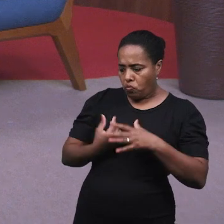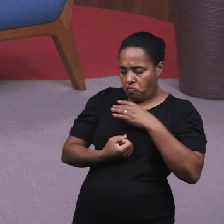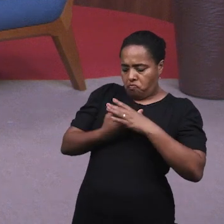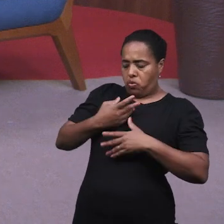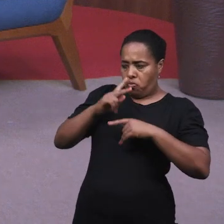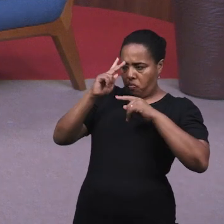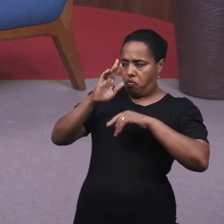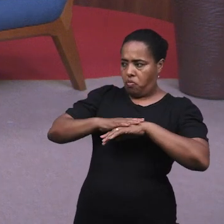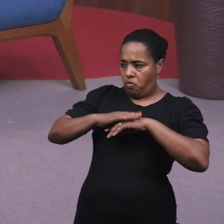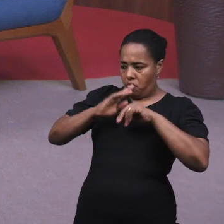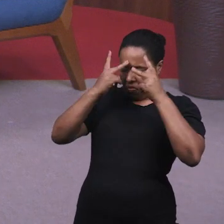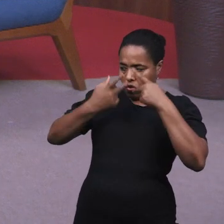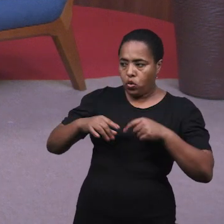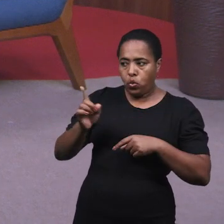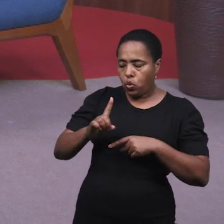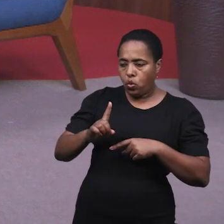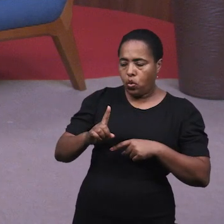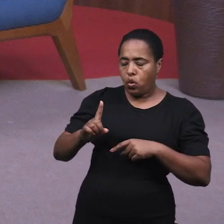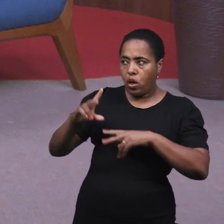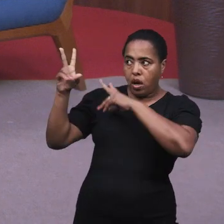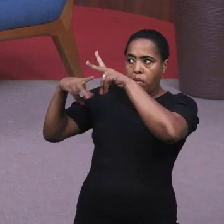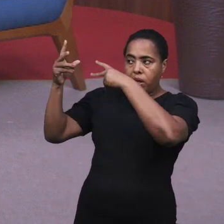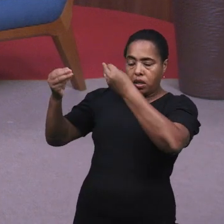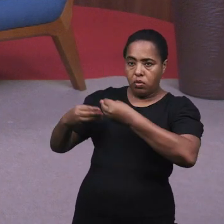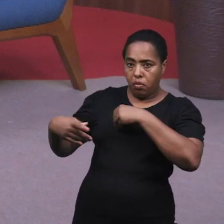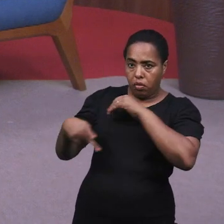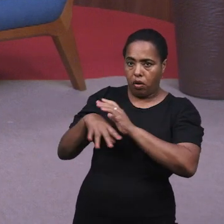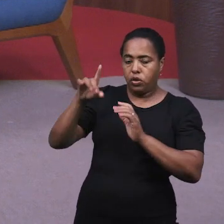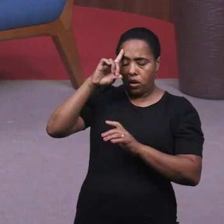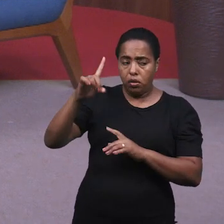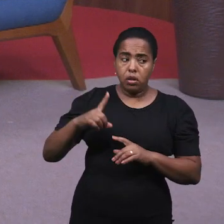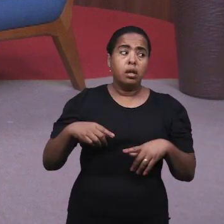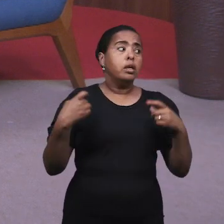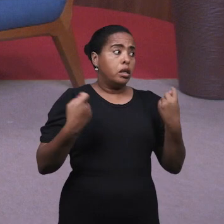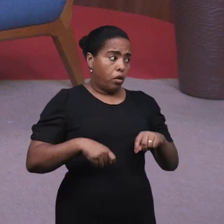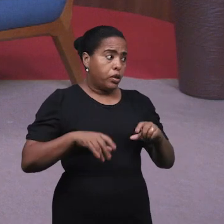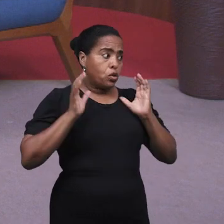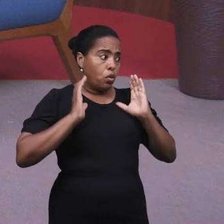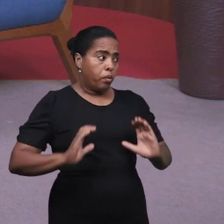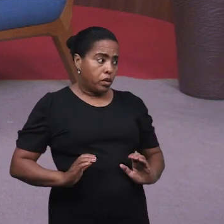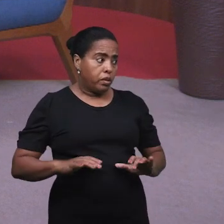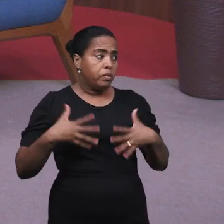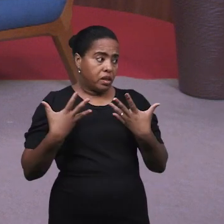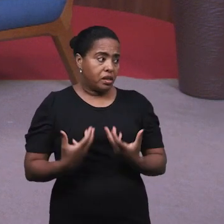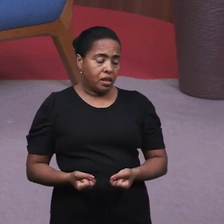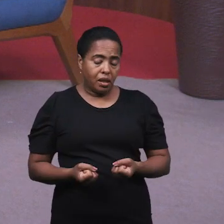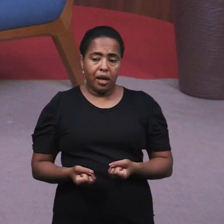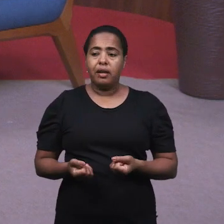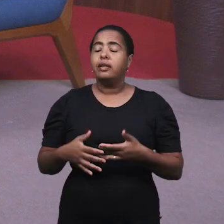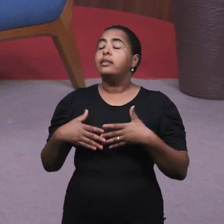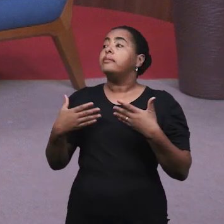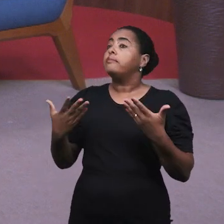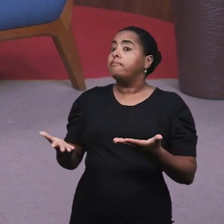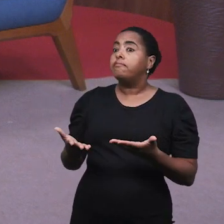que l'homme, il doit faire attention à ce grand salut. Il doit se positionner devant cette action de Dieu. Faire